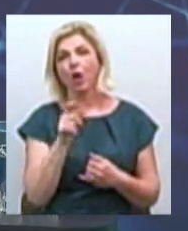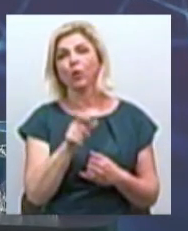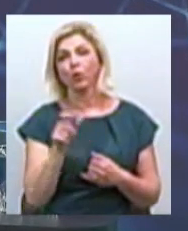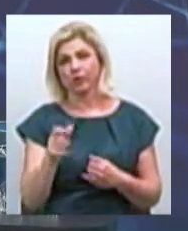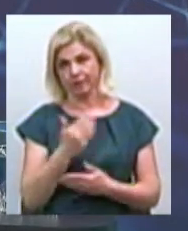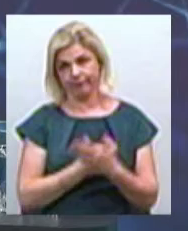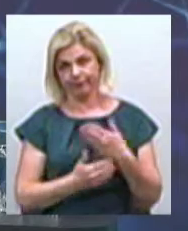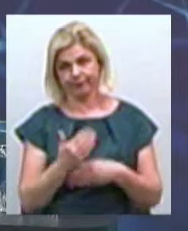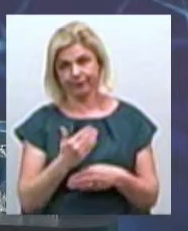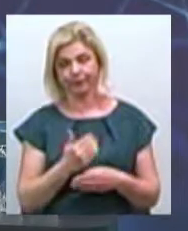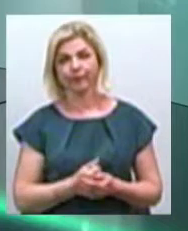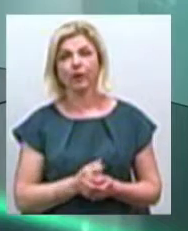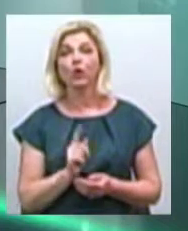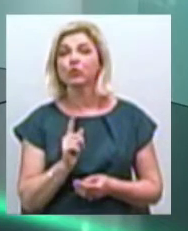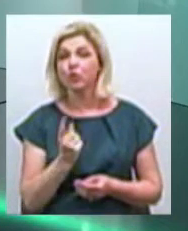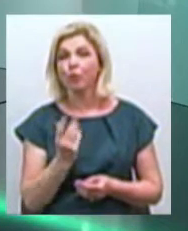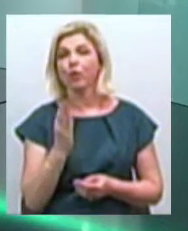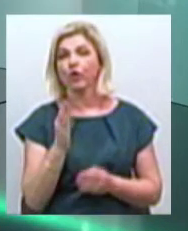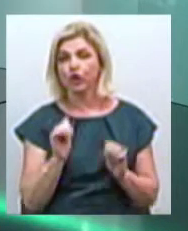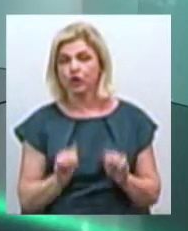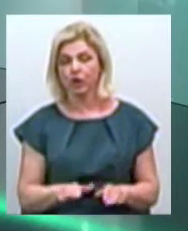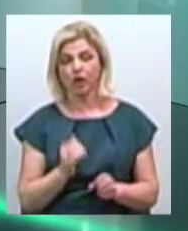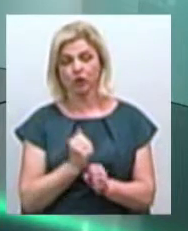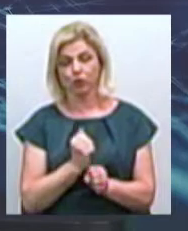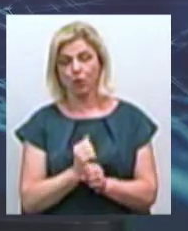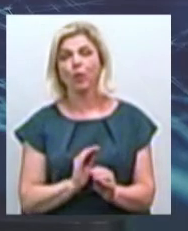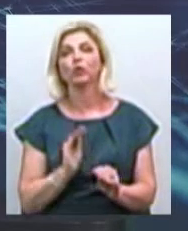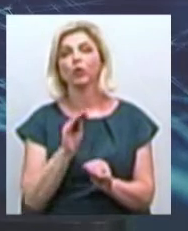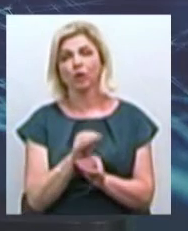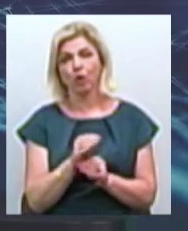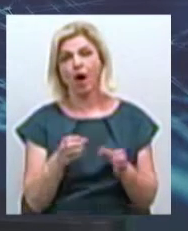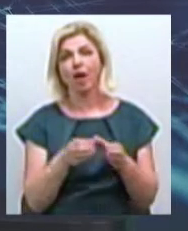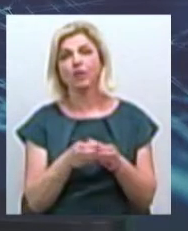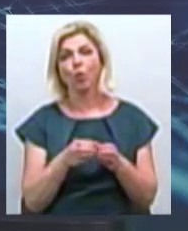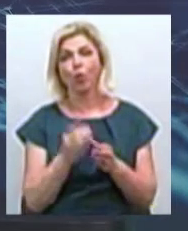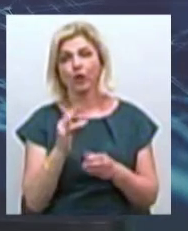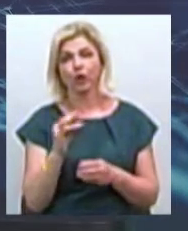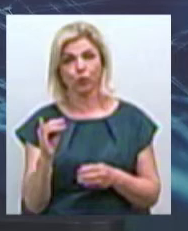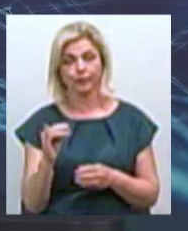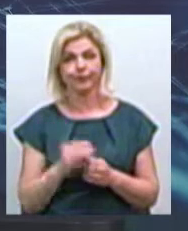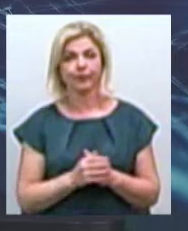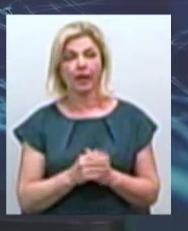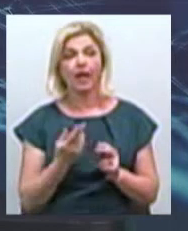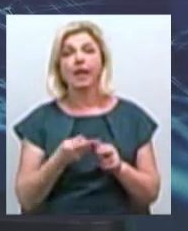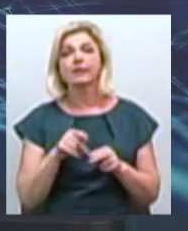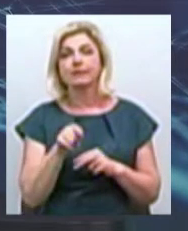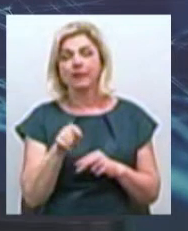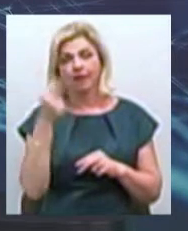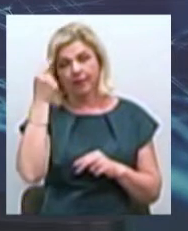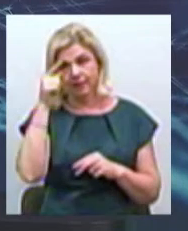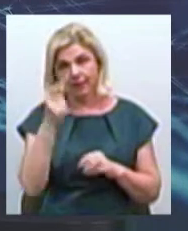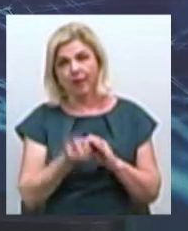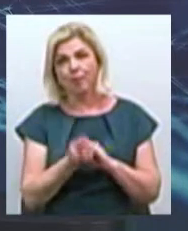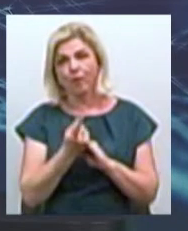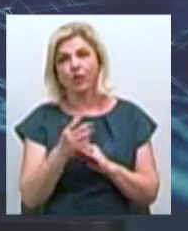обмеженими можливостями. Чому вирішили зробити додаткову категорію? Ну, дана ідея виникла після